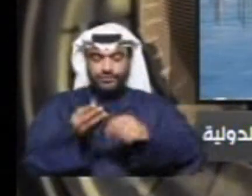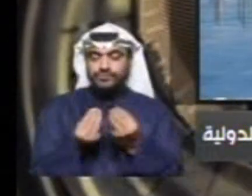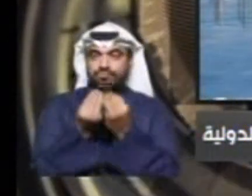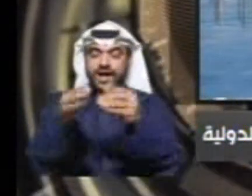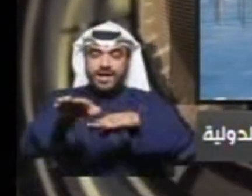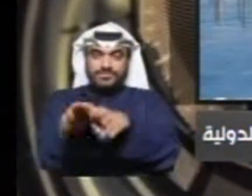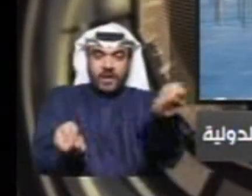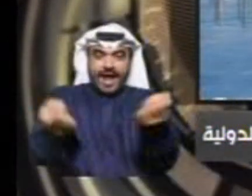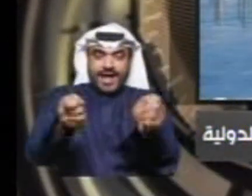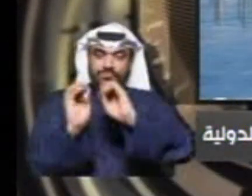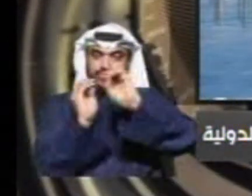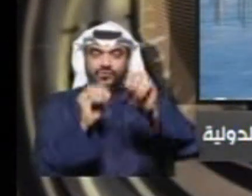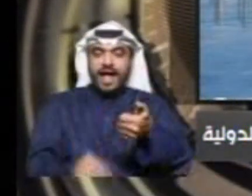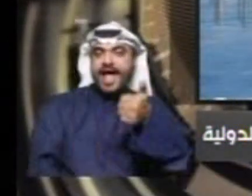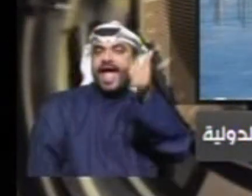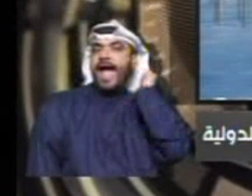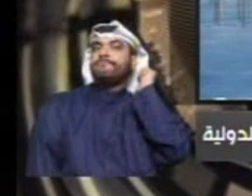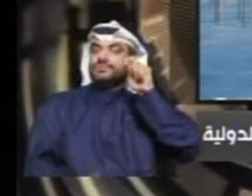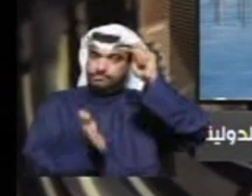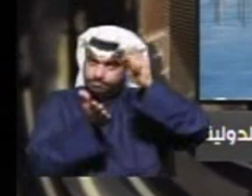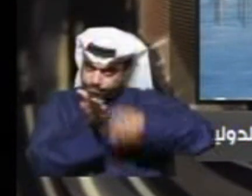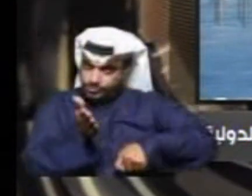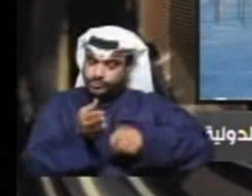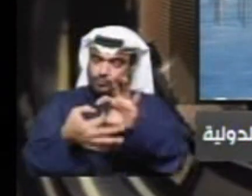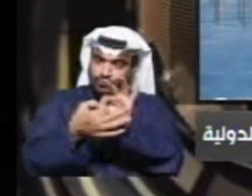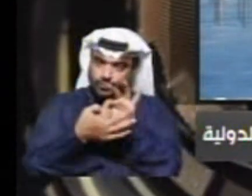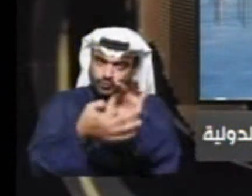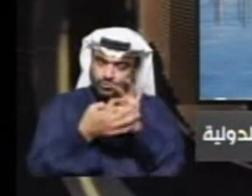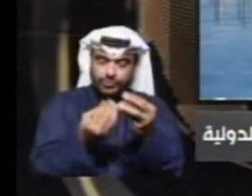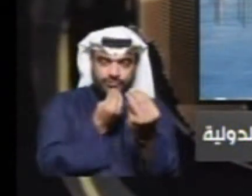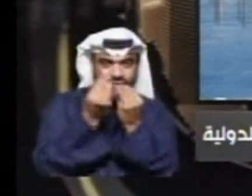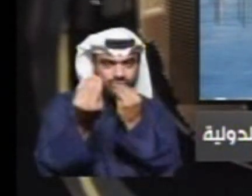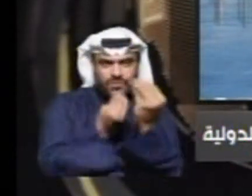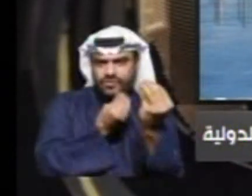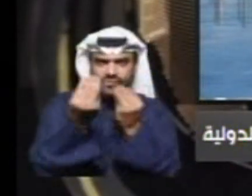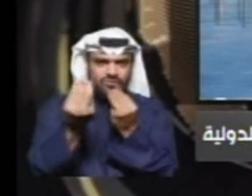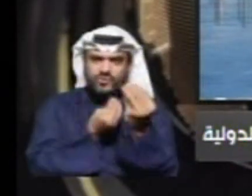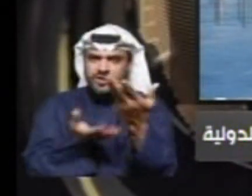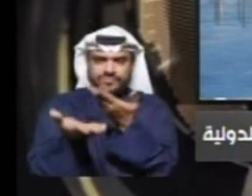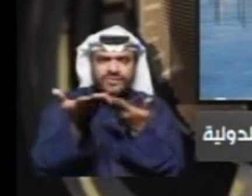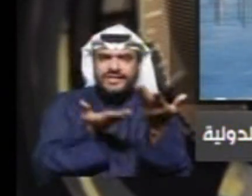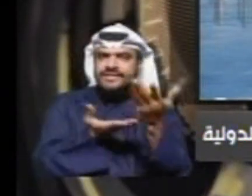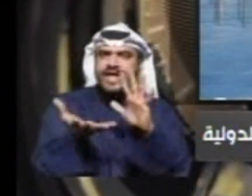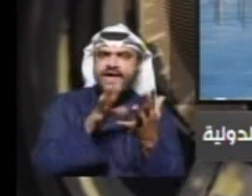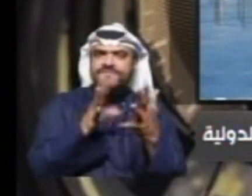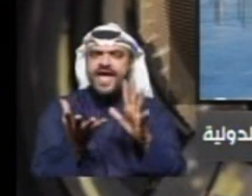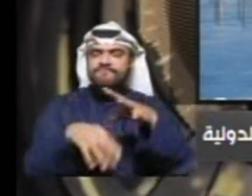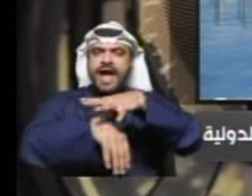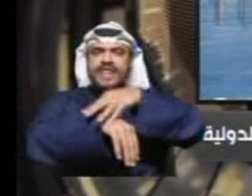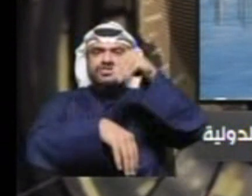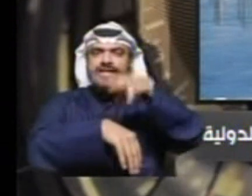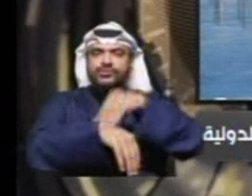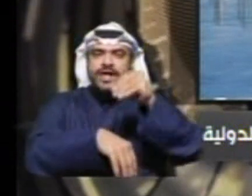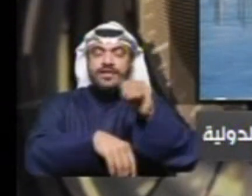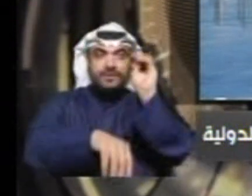وامس فعليا قامت الكويت ايضا بجهد مع الاصدقاء السويديين في دفع